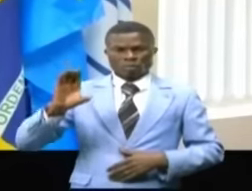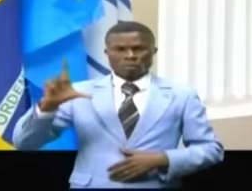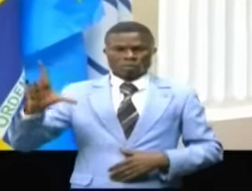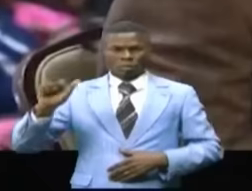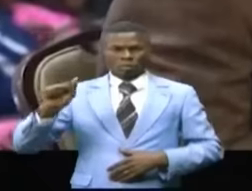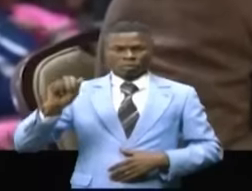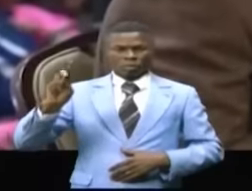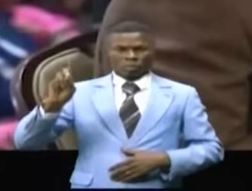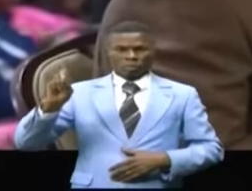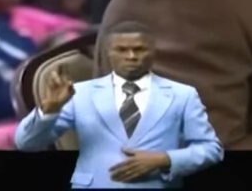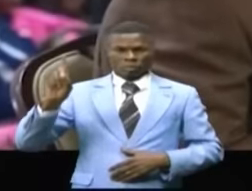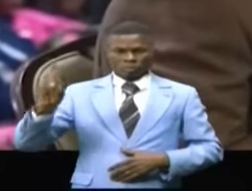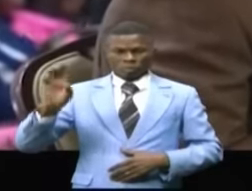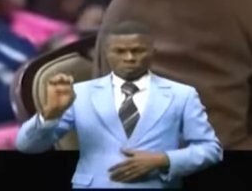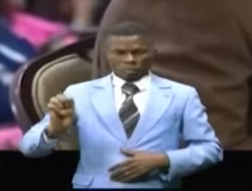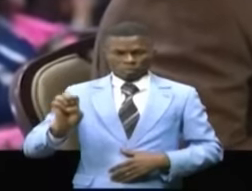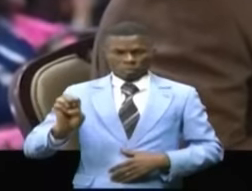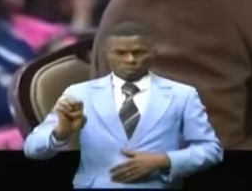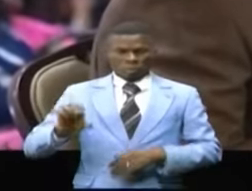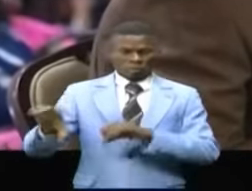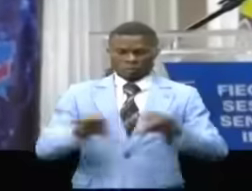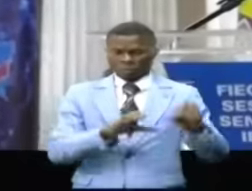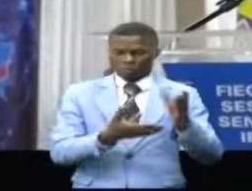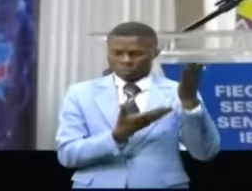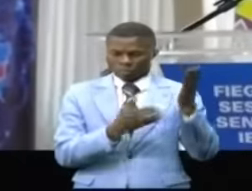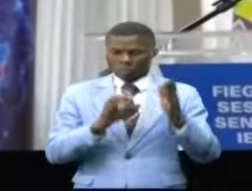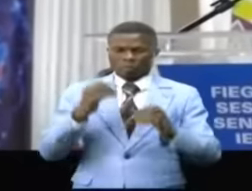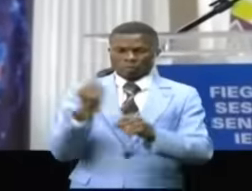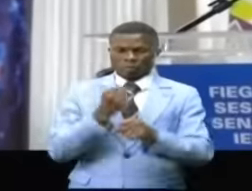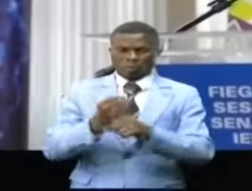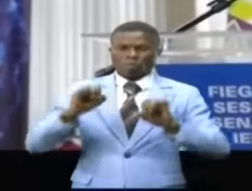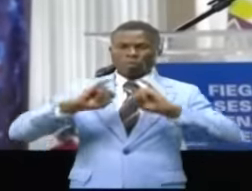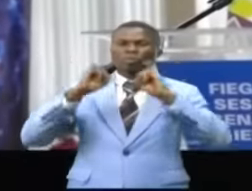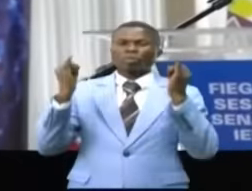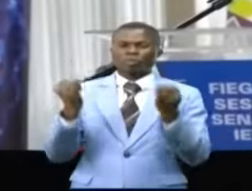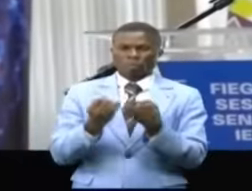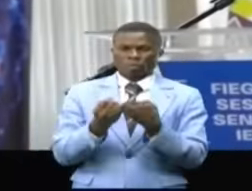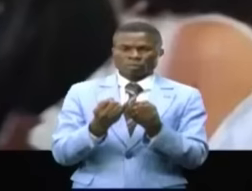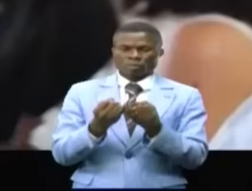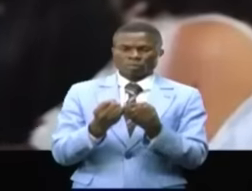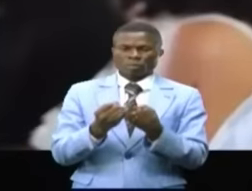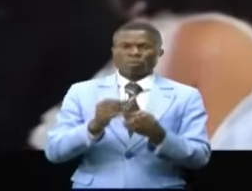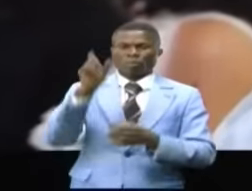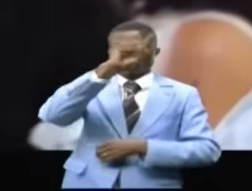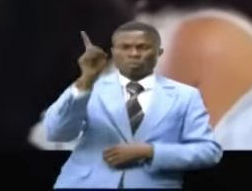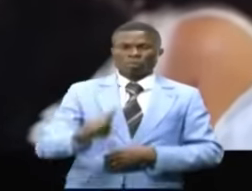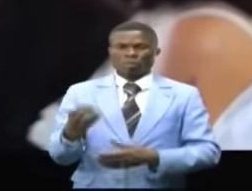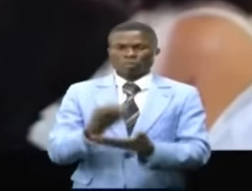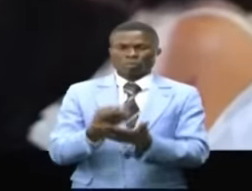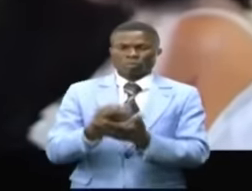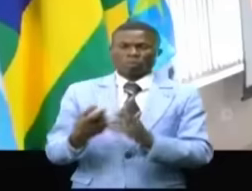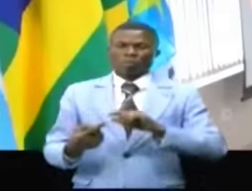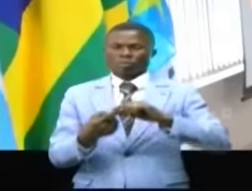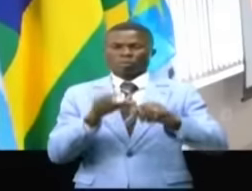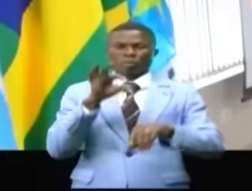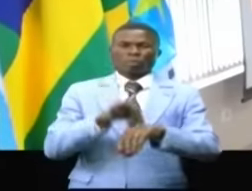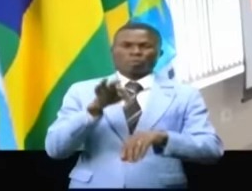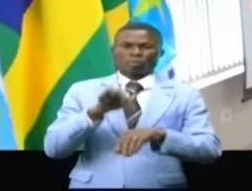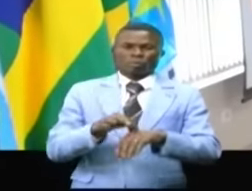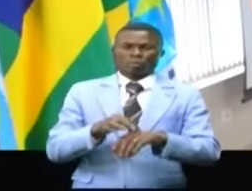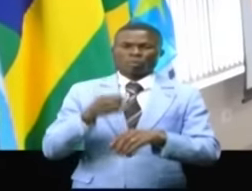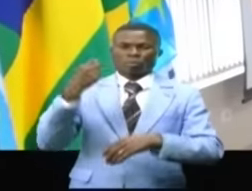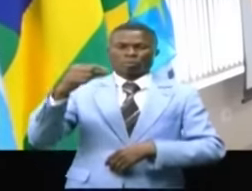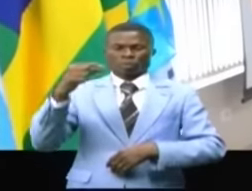hommes d'affaires brésiliens. Un des axes d'industrialisation, les zones économiques spéciales sont plus qu'une opportunité en or